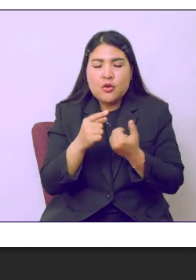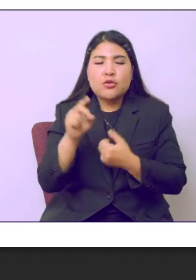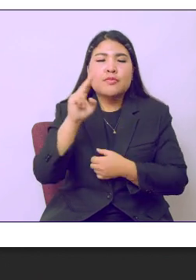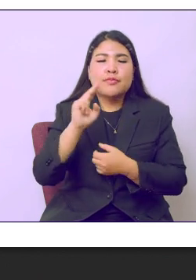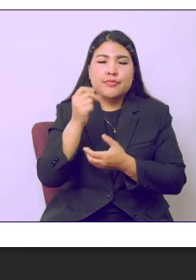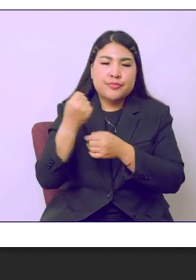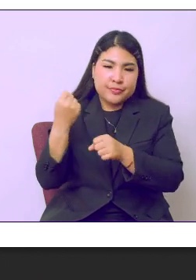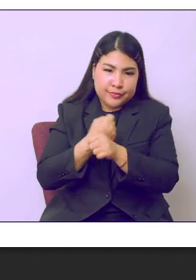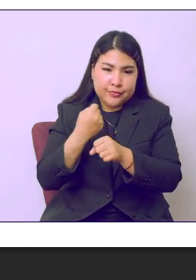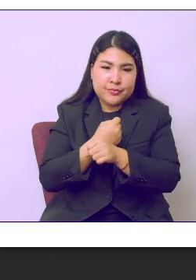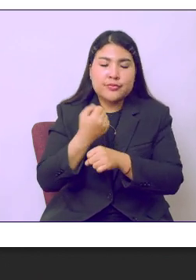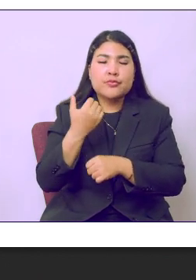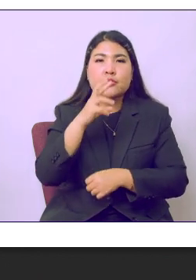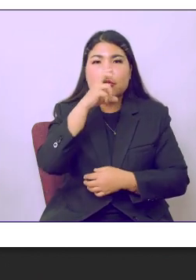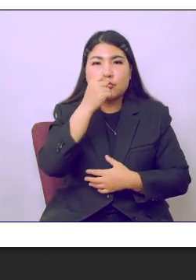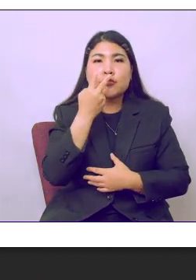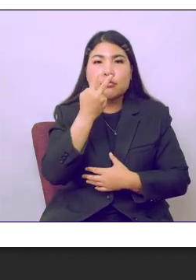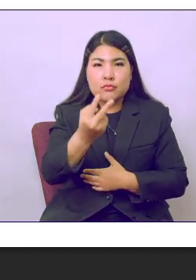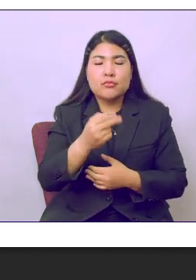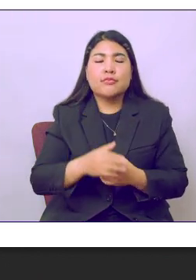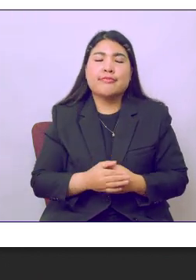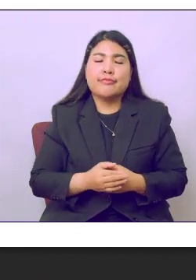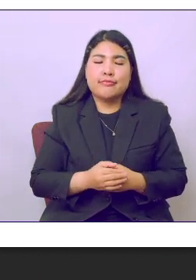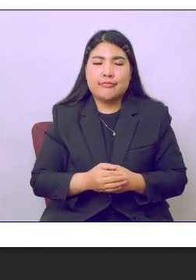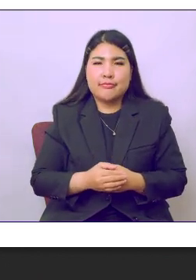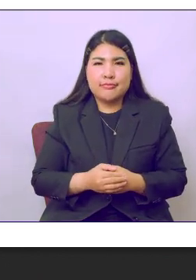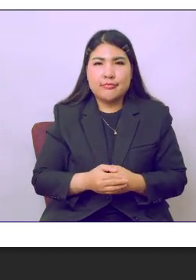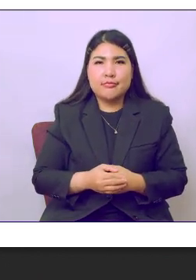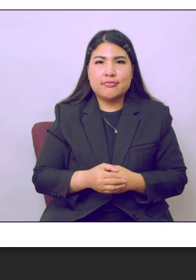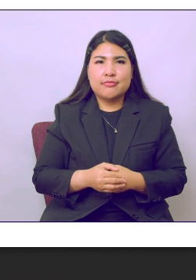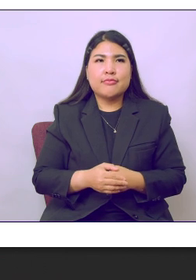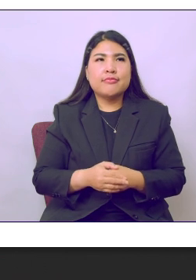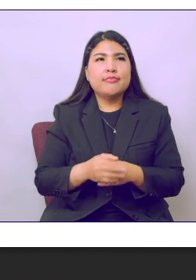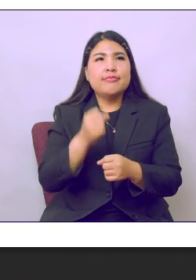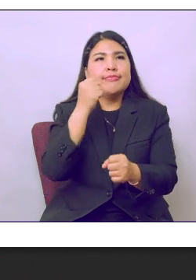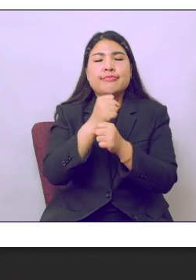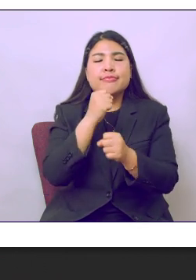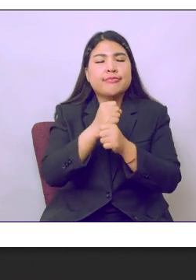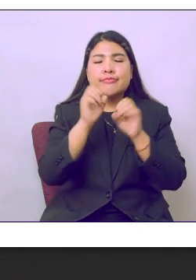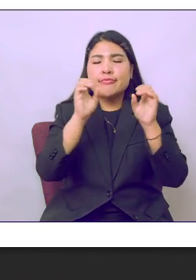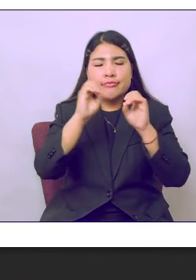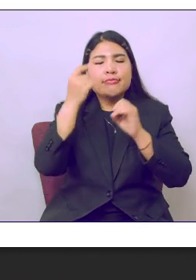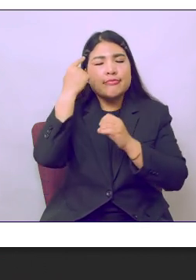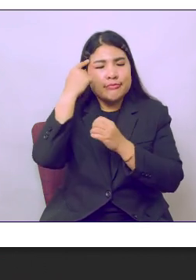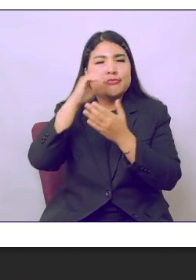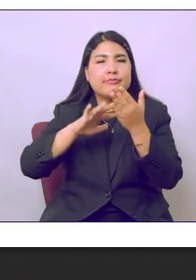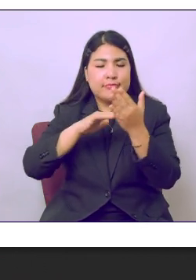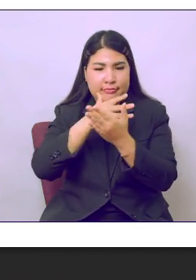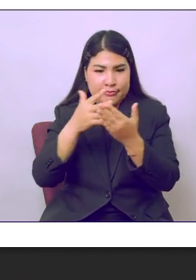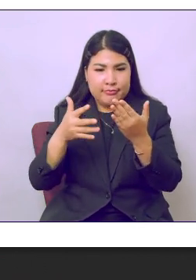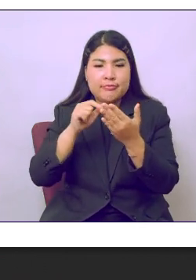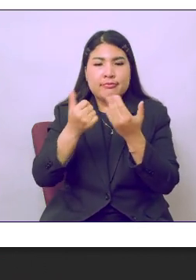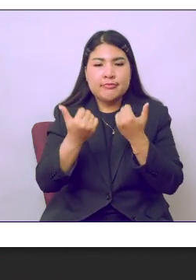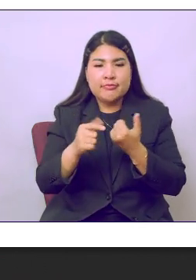ก็คือให้เขาลองทำอะไรที่ที่นะครับไม่ไม่ไม่ค่อยได้ทำนะครับแต่ต้องวางแผนดีๆอันนี้เป็นท่ายากท่านึงนะ